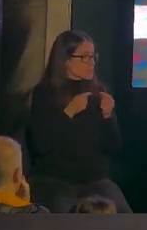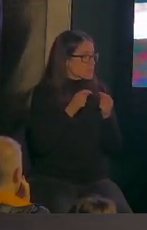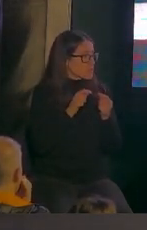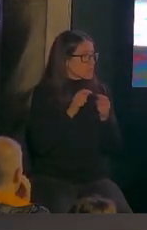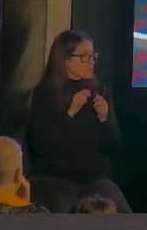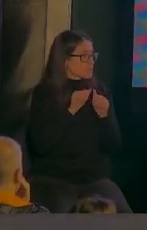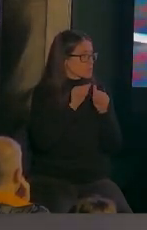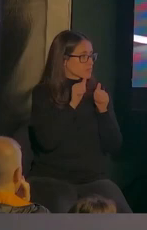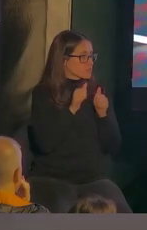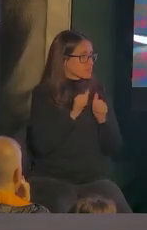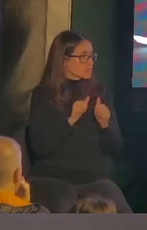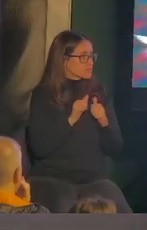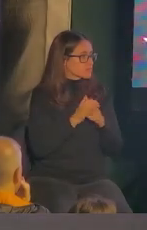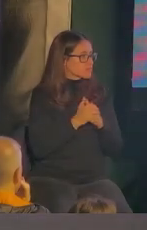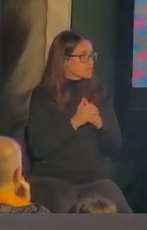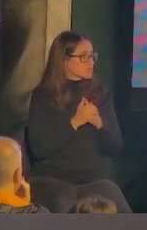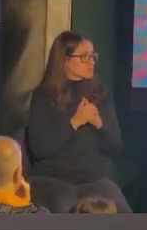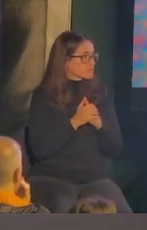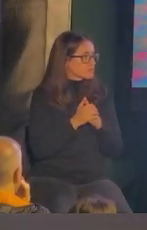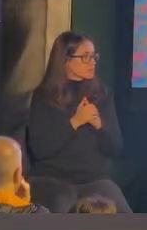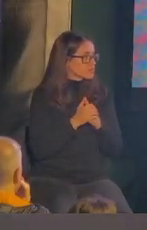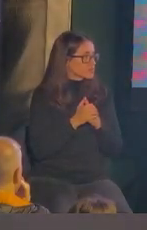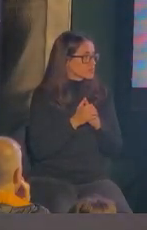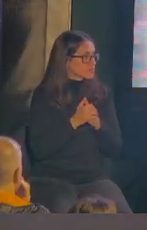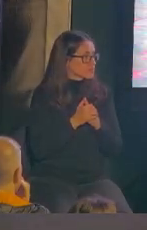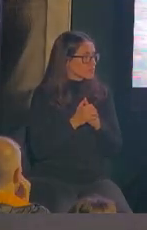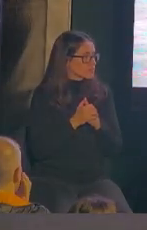donant aquesta forma.